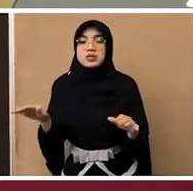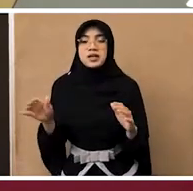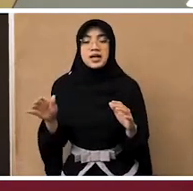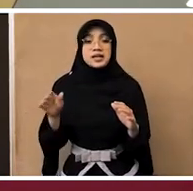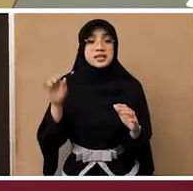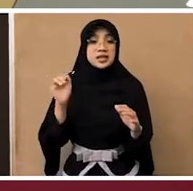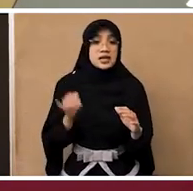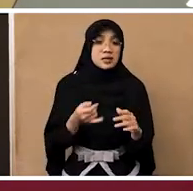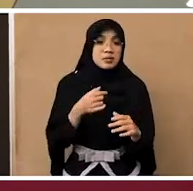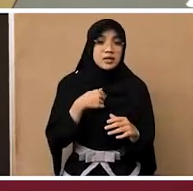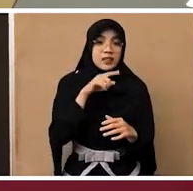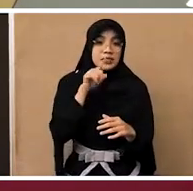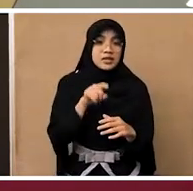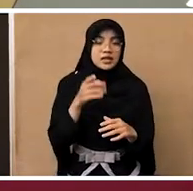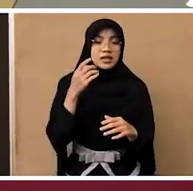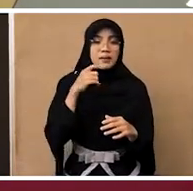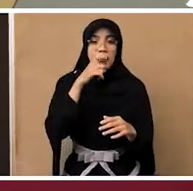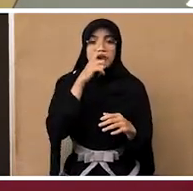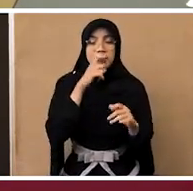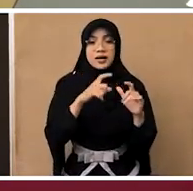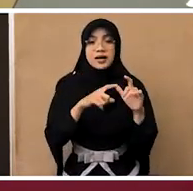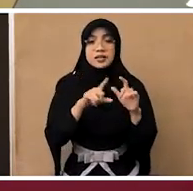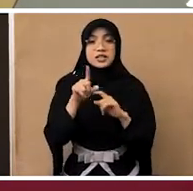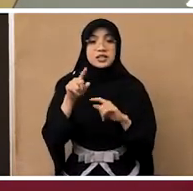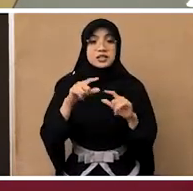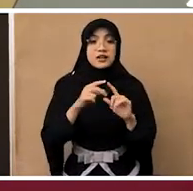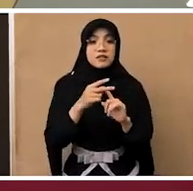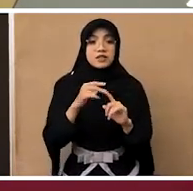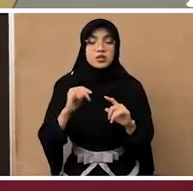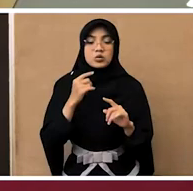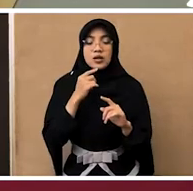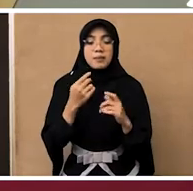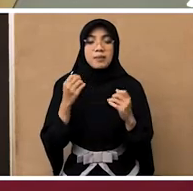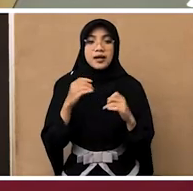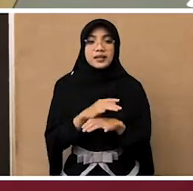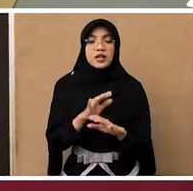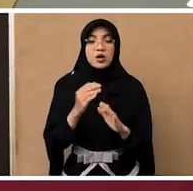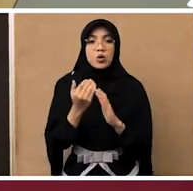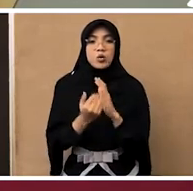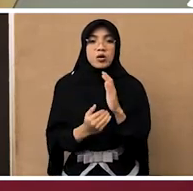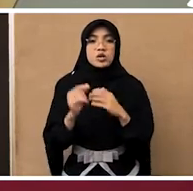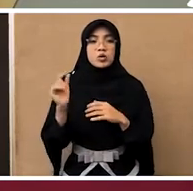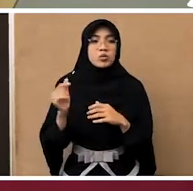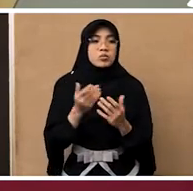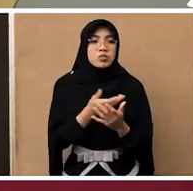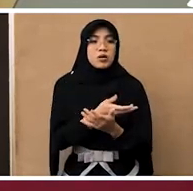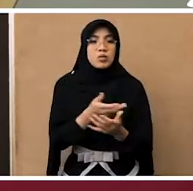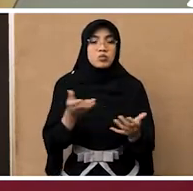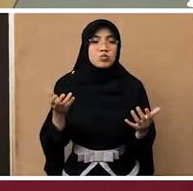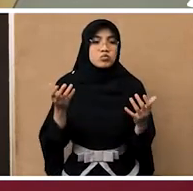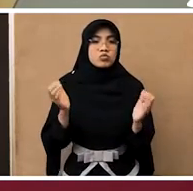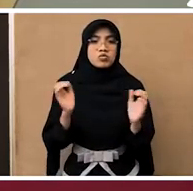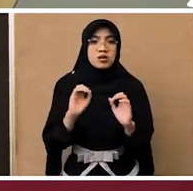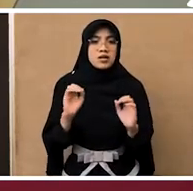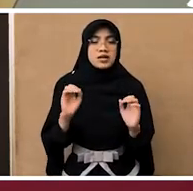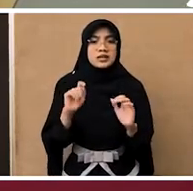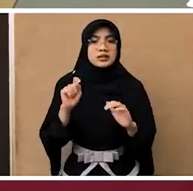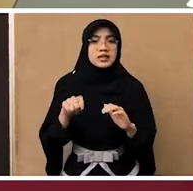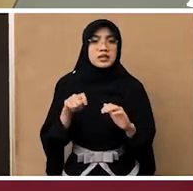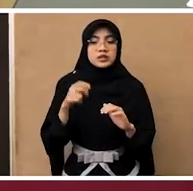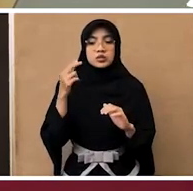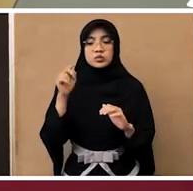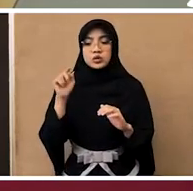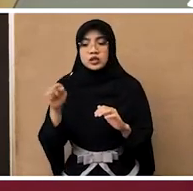yang ditanyakan Pak Syafi'i itu sebetulnya lebih pada prakteknya kalau normalnya umum pak itu kan di manapun enggak ada itu sanksi ini untuk